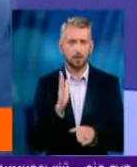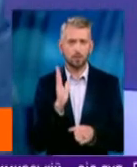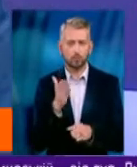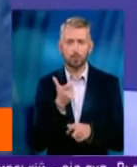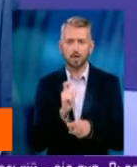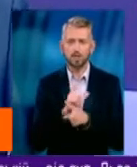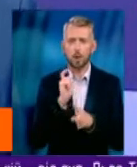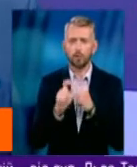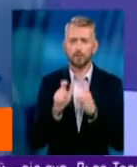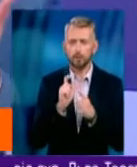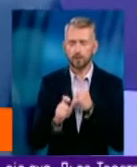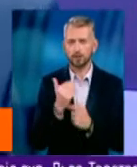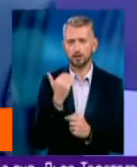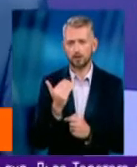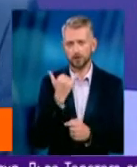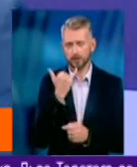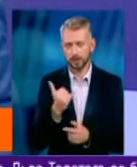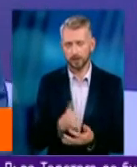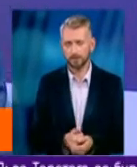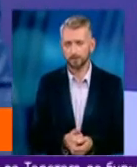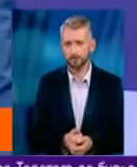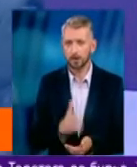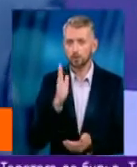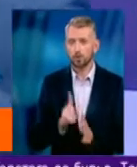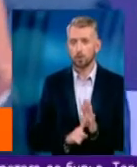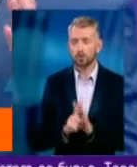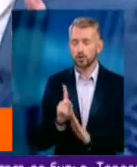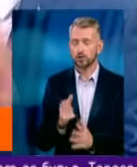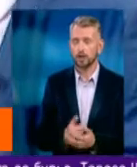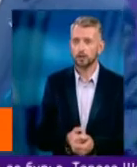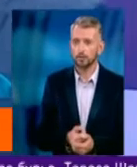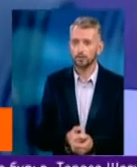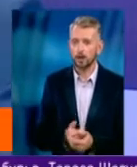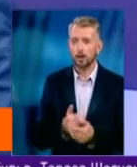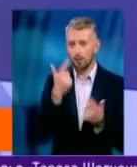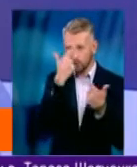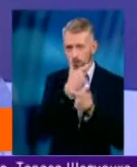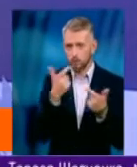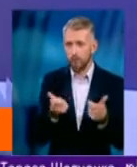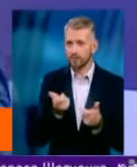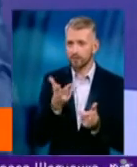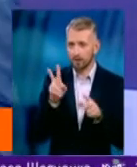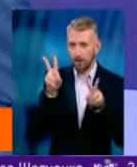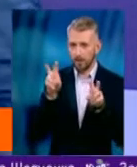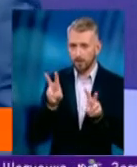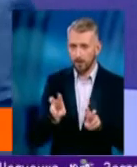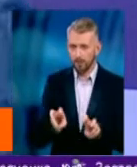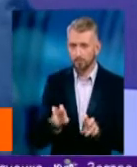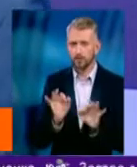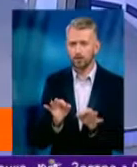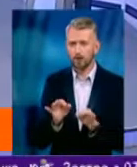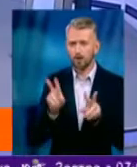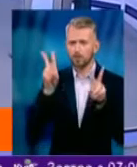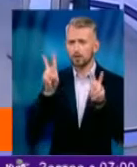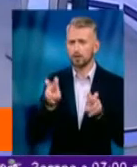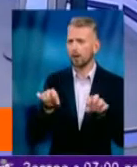відповідати на ваші дзвінки. Що ж, будемо розпочинати, пане Миколо, проанонсував кілька тем. Звичайно, є їх безліч, але